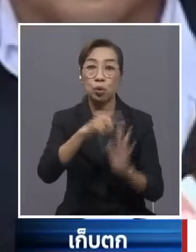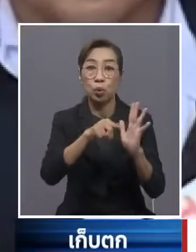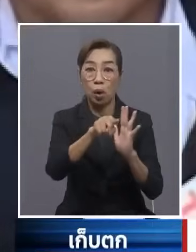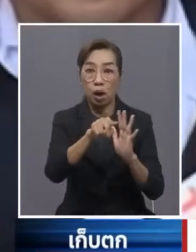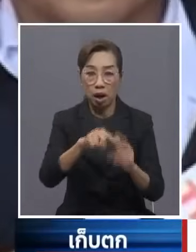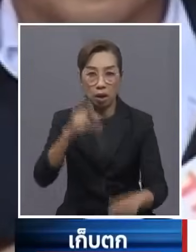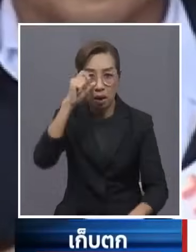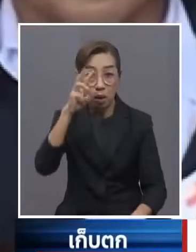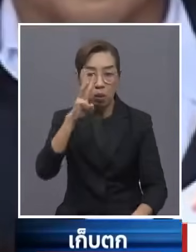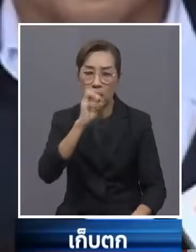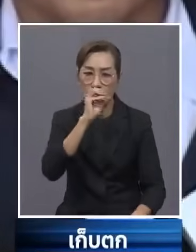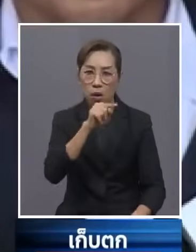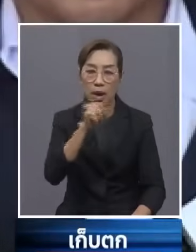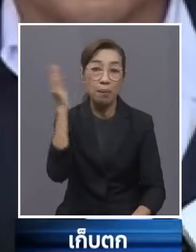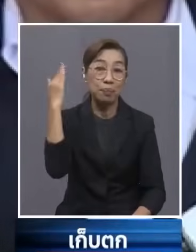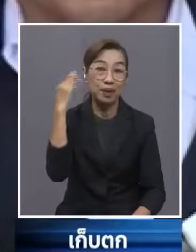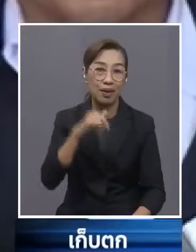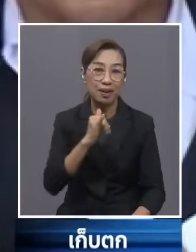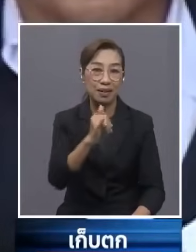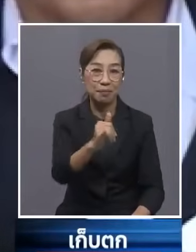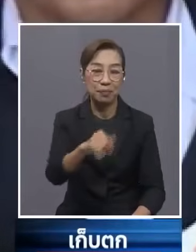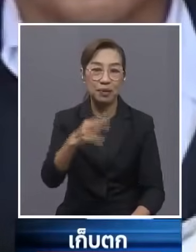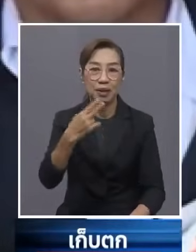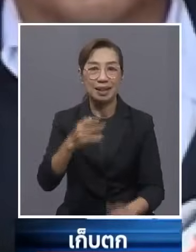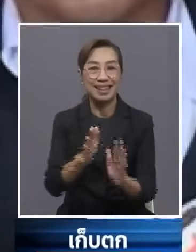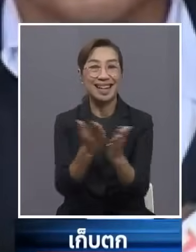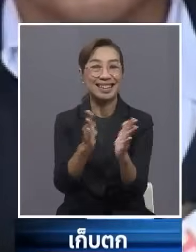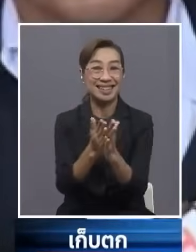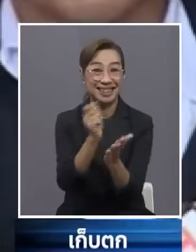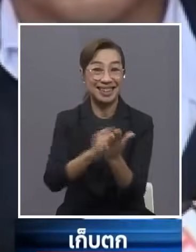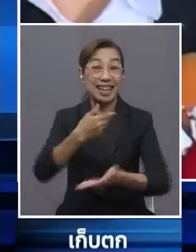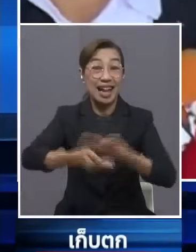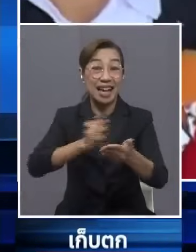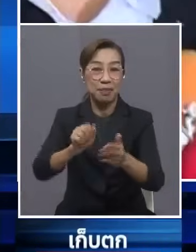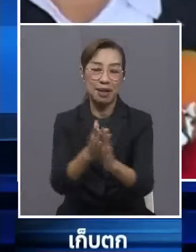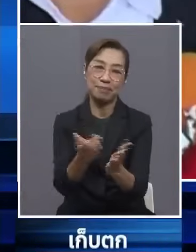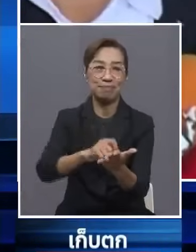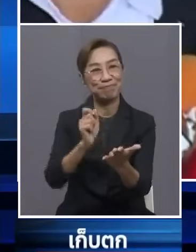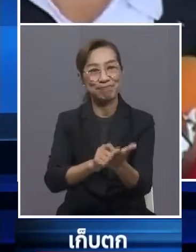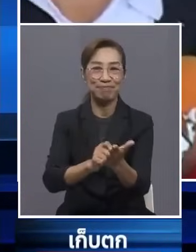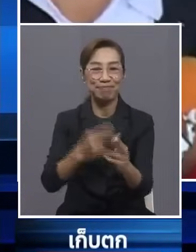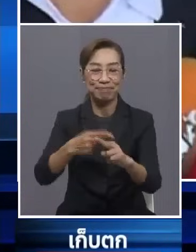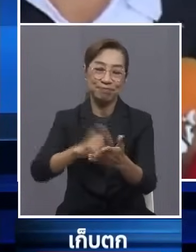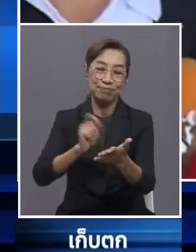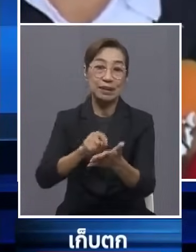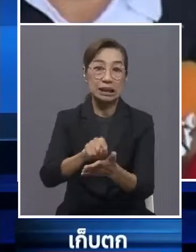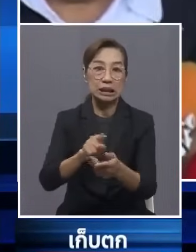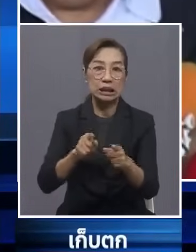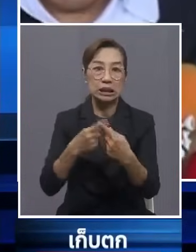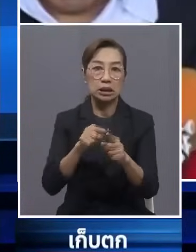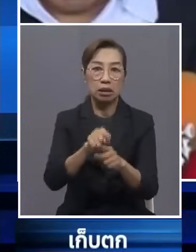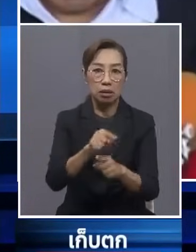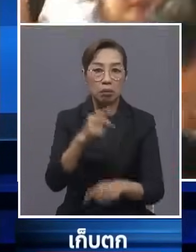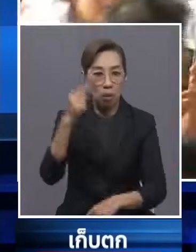เวลามากจังหวะที่ไปเซ็นหนังสือใช่มที่ท่านเขียนน่ะแล้วก็ให้ความคามเห็นในเรื่องนี้คือมีคิวไปทำเนียบแบบชัด